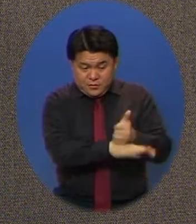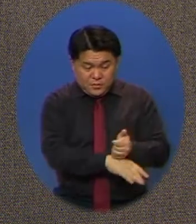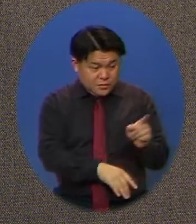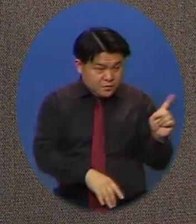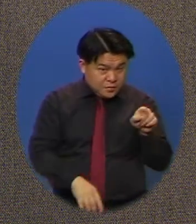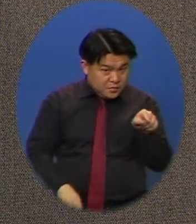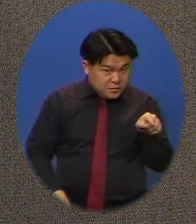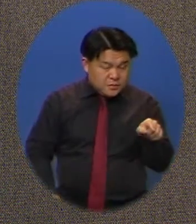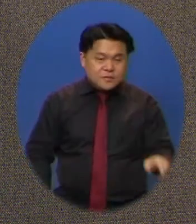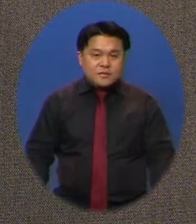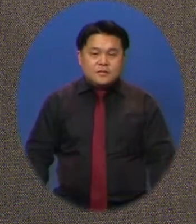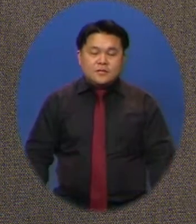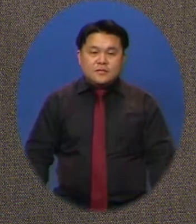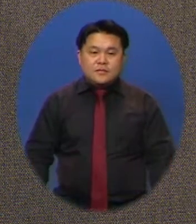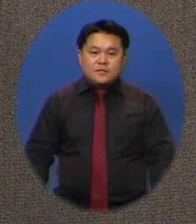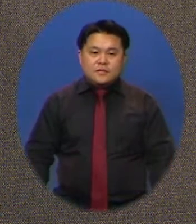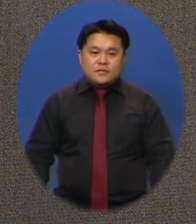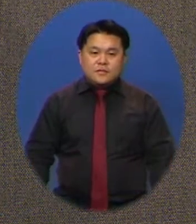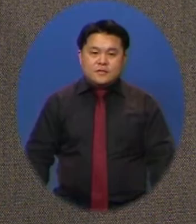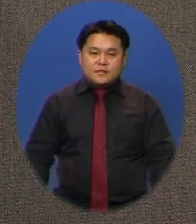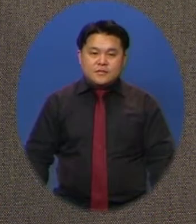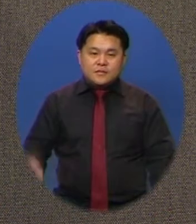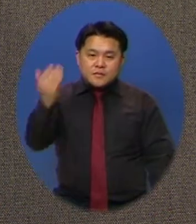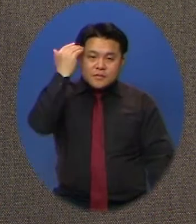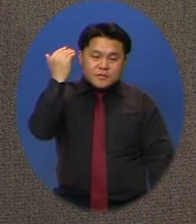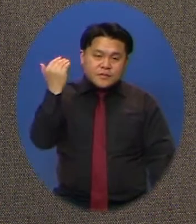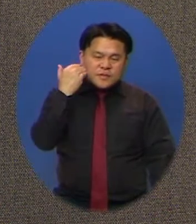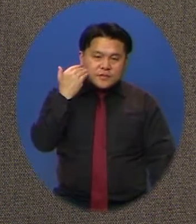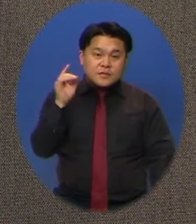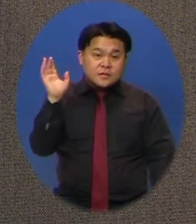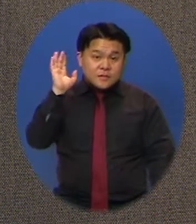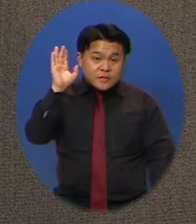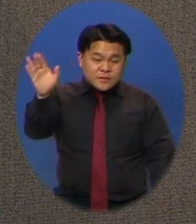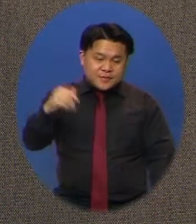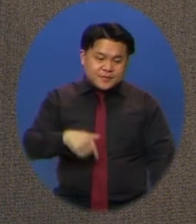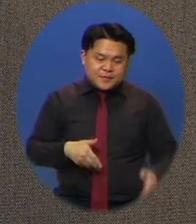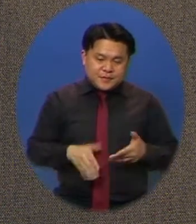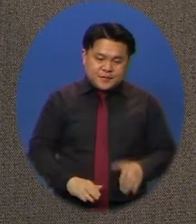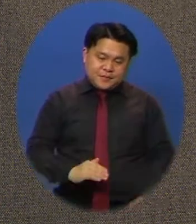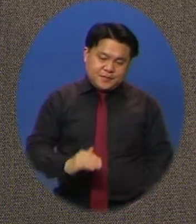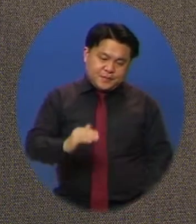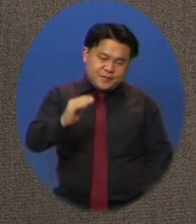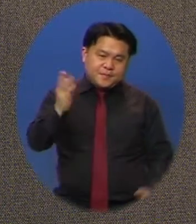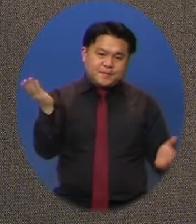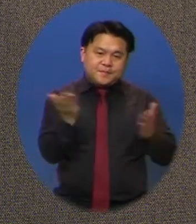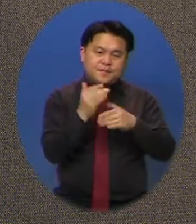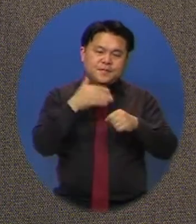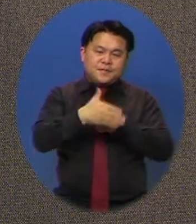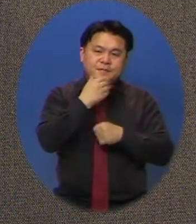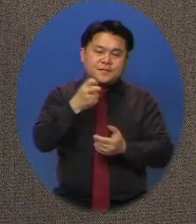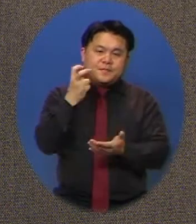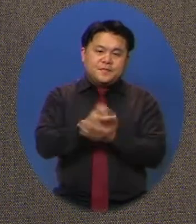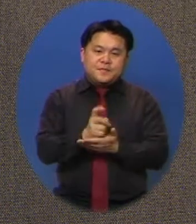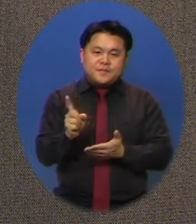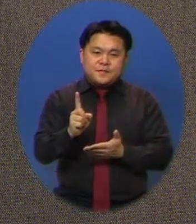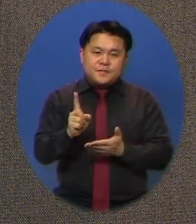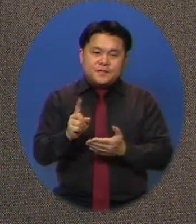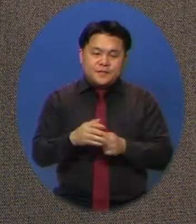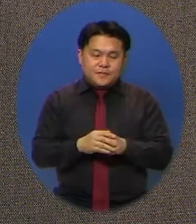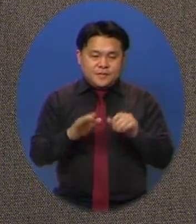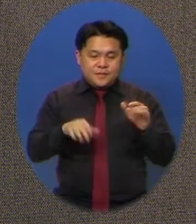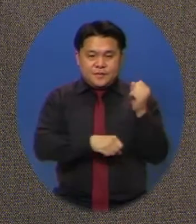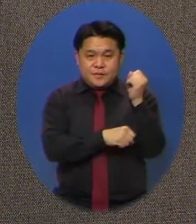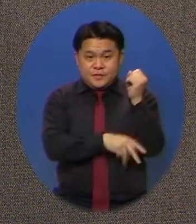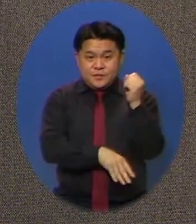된 그 결과를 보면 우리나라의 생애주기별 맞춤형 복지제도가